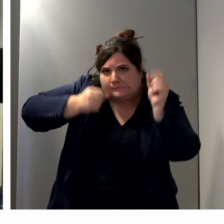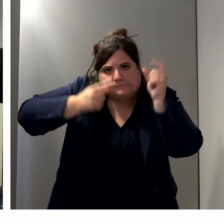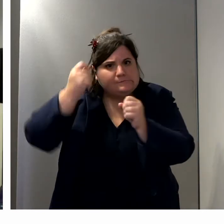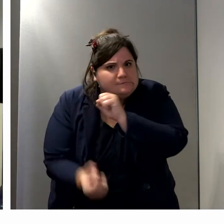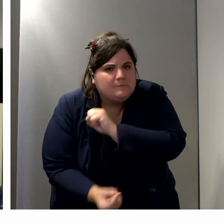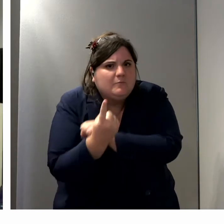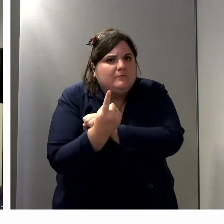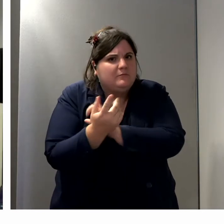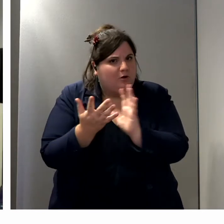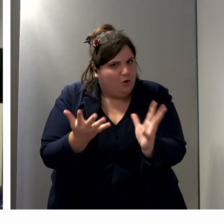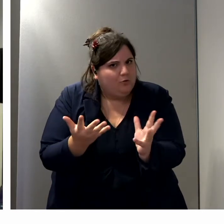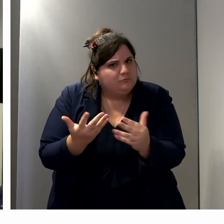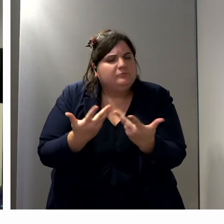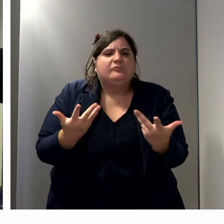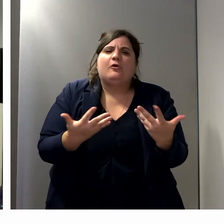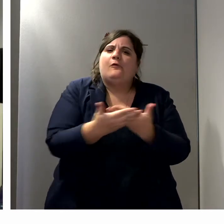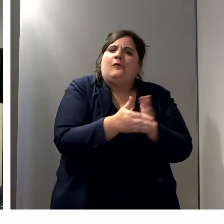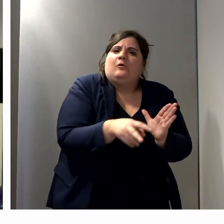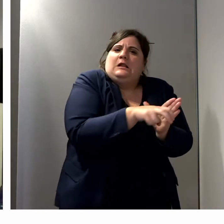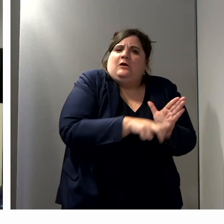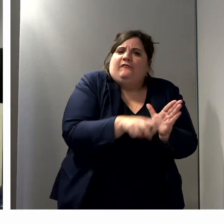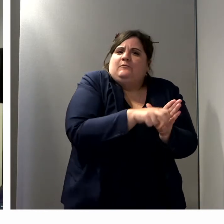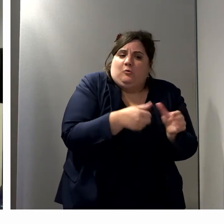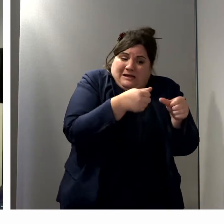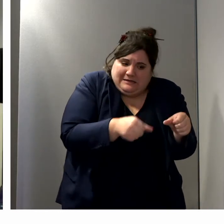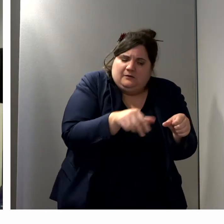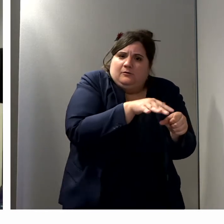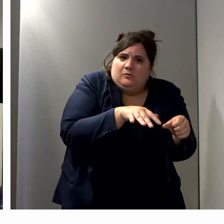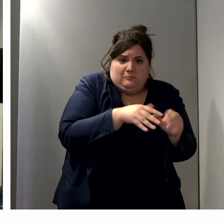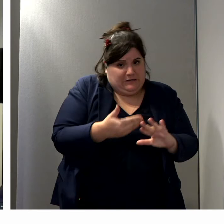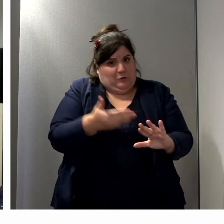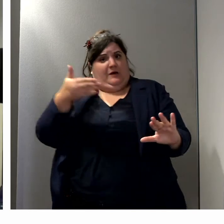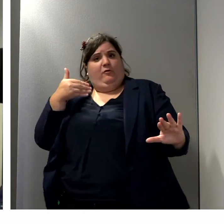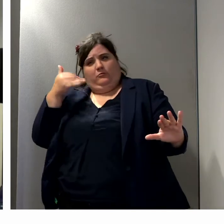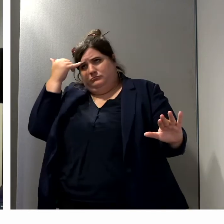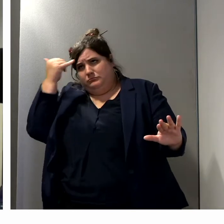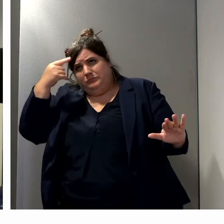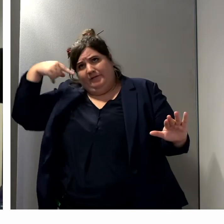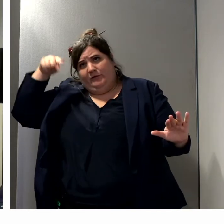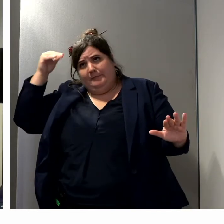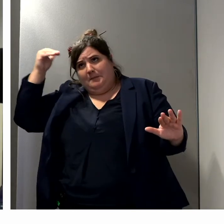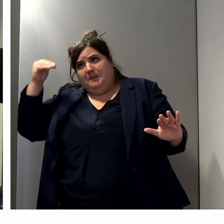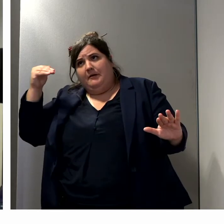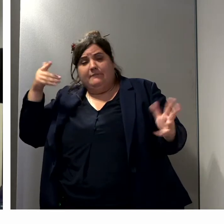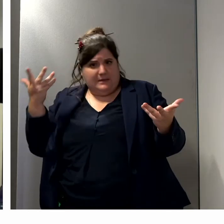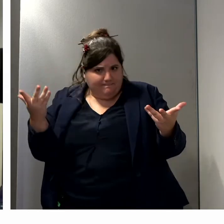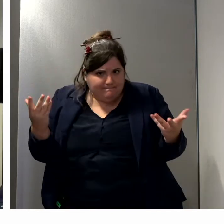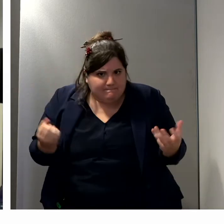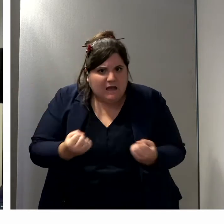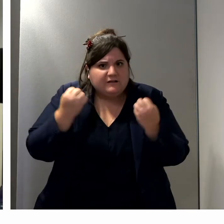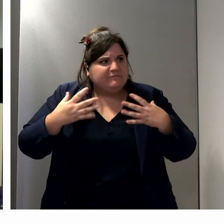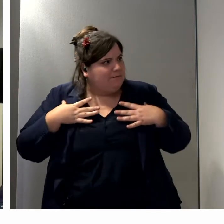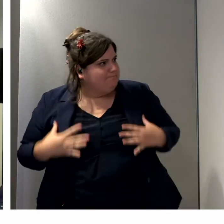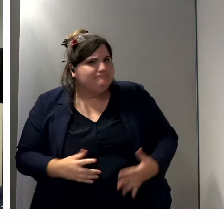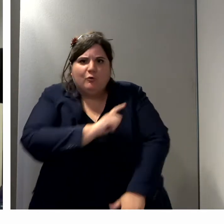au départ, et je pense même avant le confinement, on aurait difficilement imaginé des activités physiques